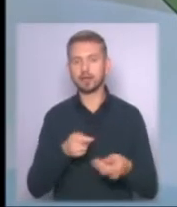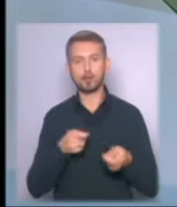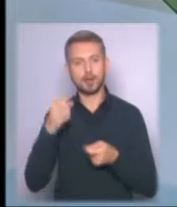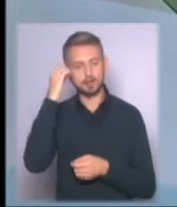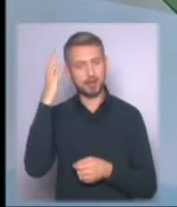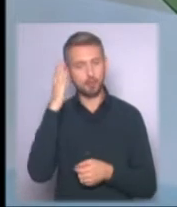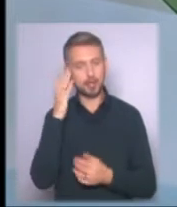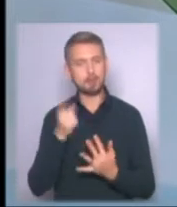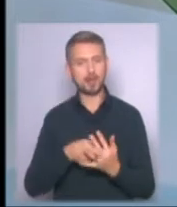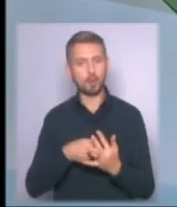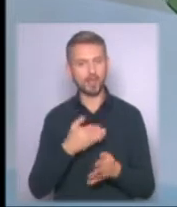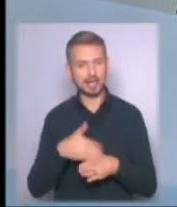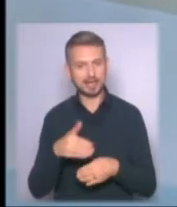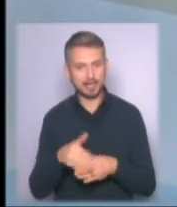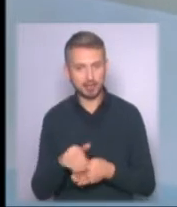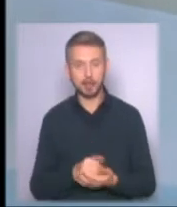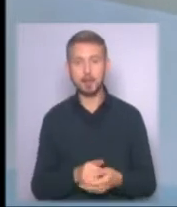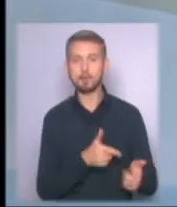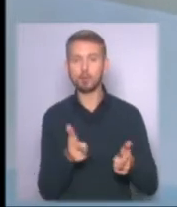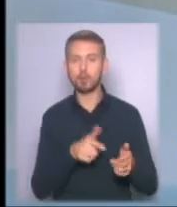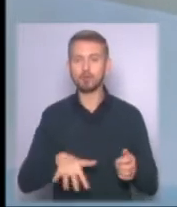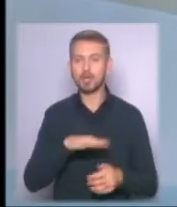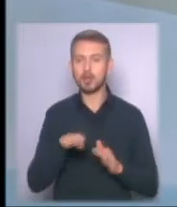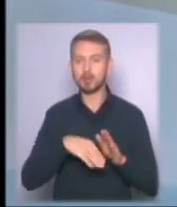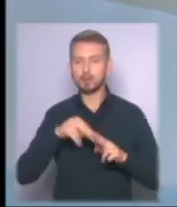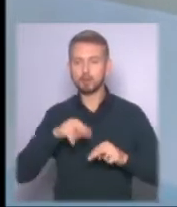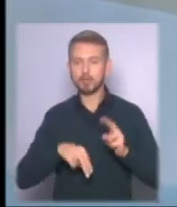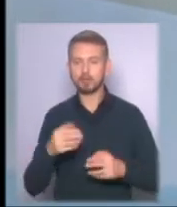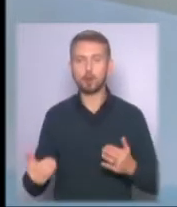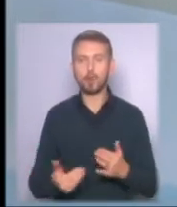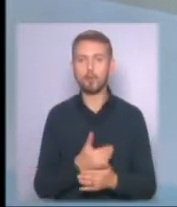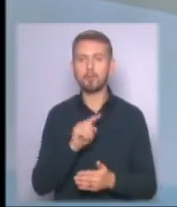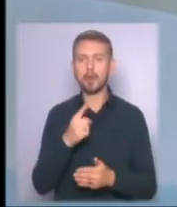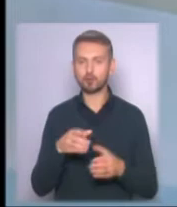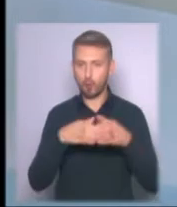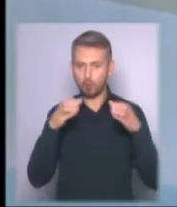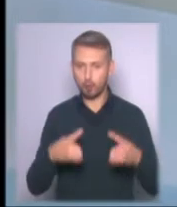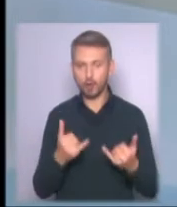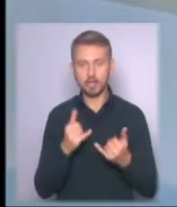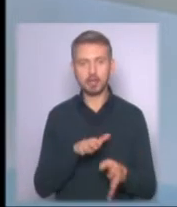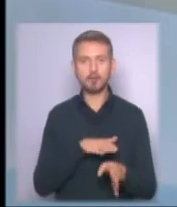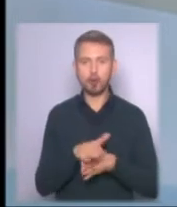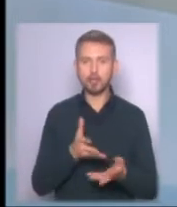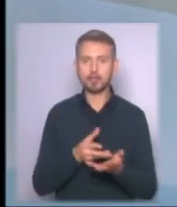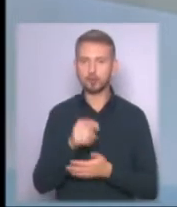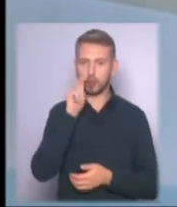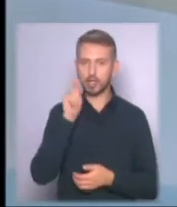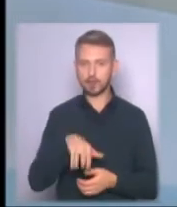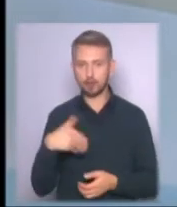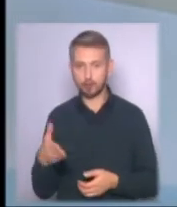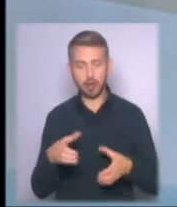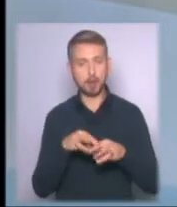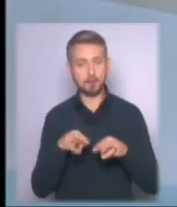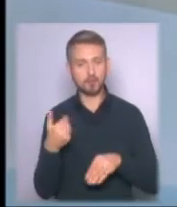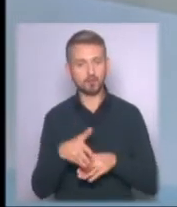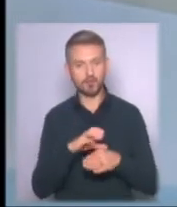Японії пільговий кредит. Підготовку майданчика під будівництво нового першого блоку нині виконує і фінансує українська сторона. Кабмін вже